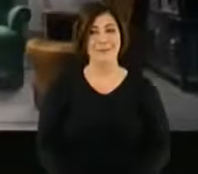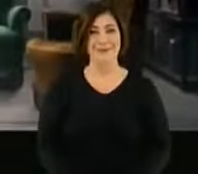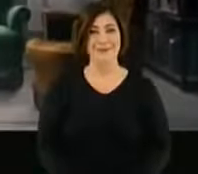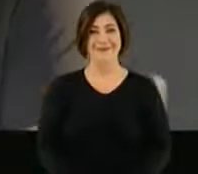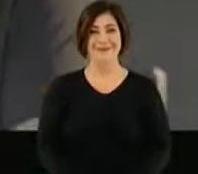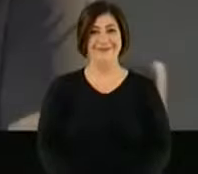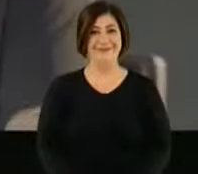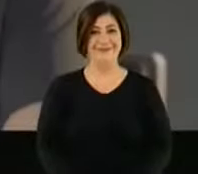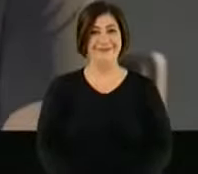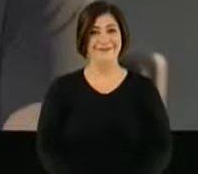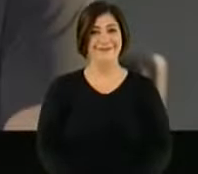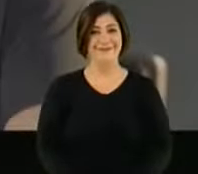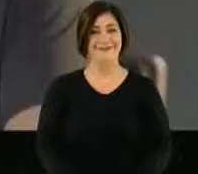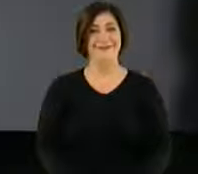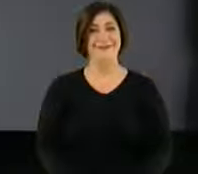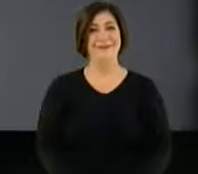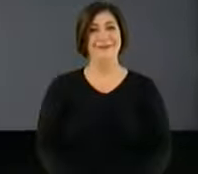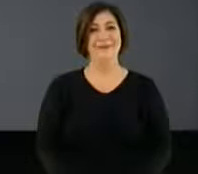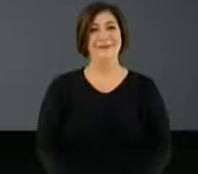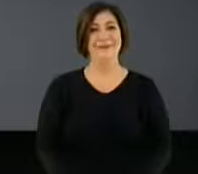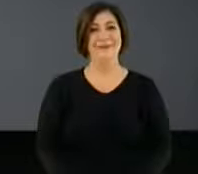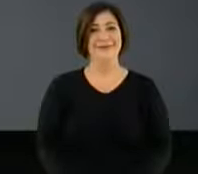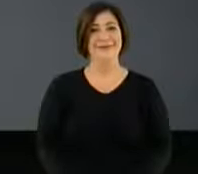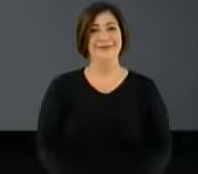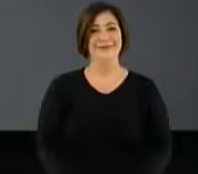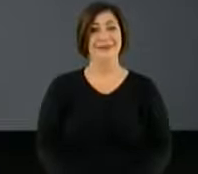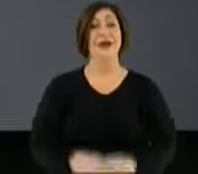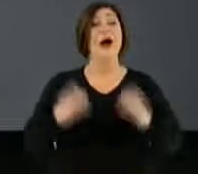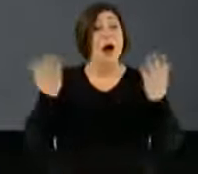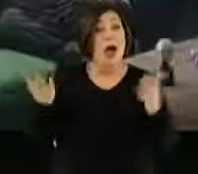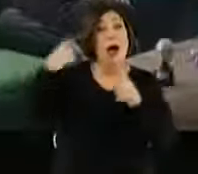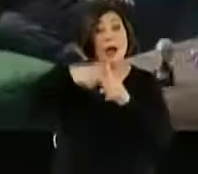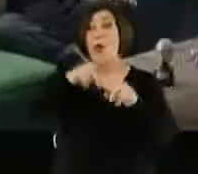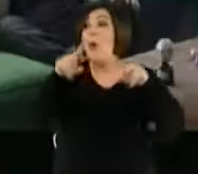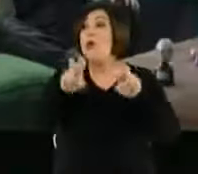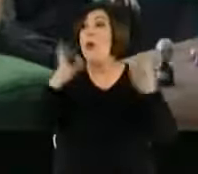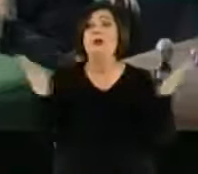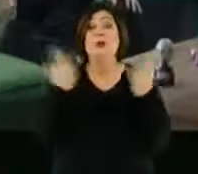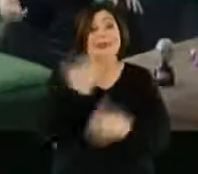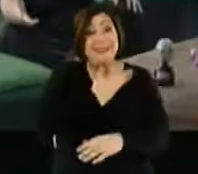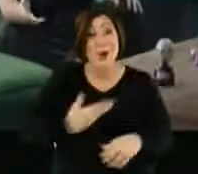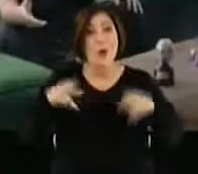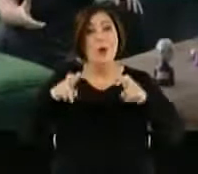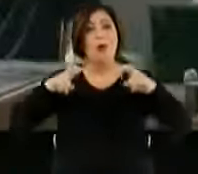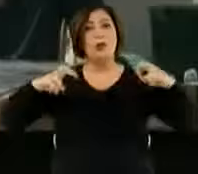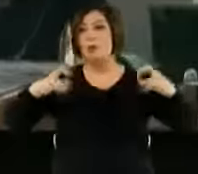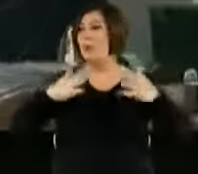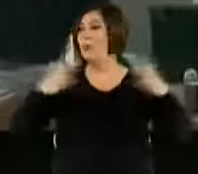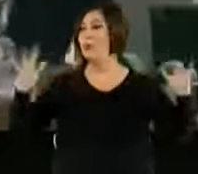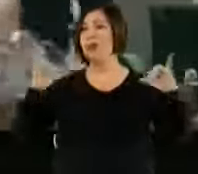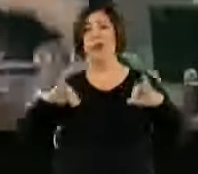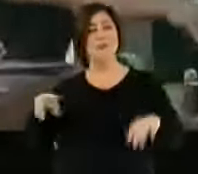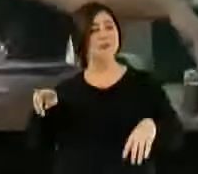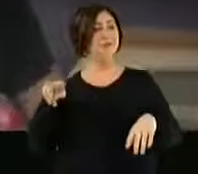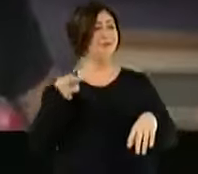Gözlerin ne renk ve ben neden? Hatta oturmayı öyle çok seviyor ki koltuklara büyük bir